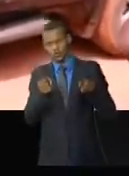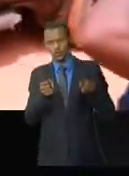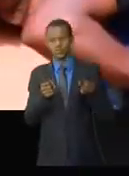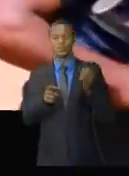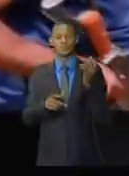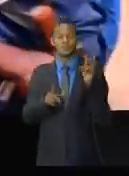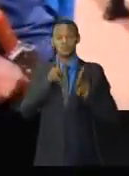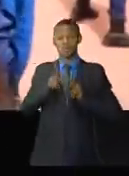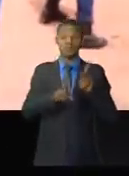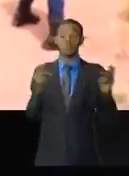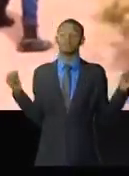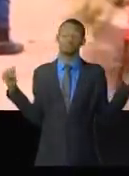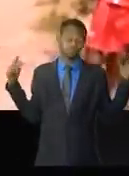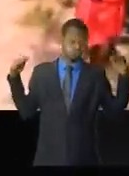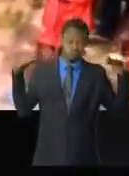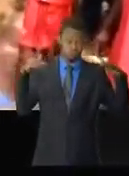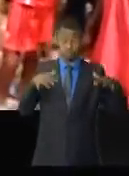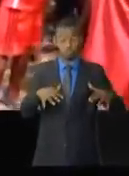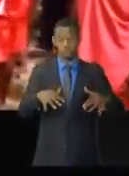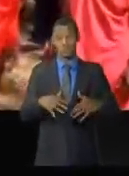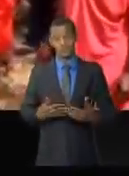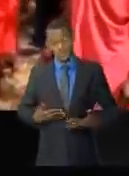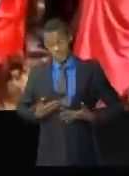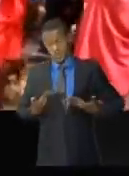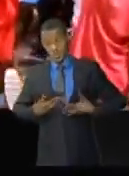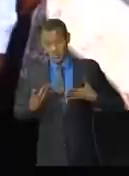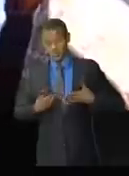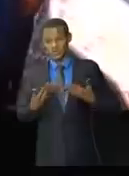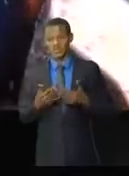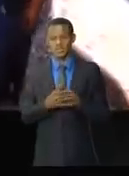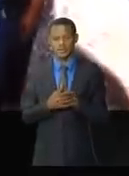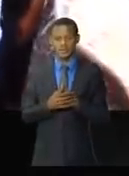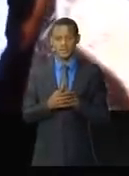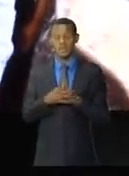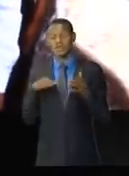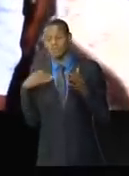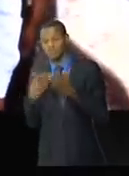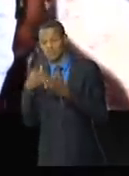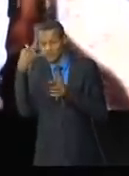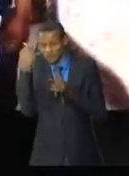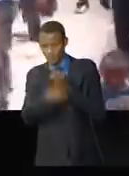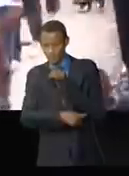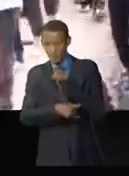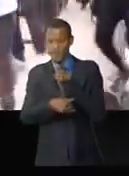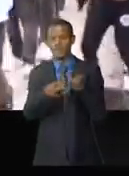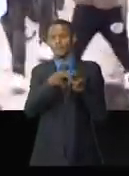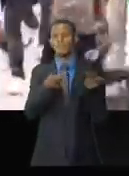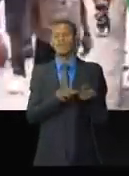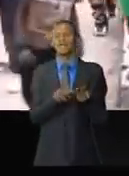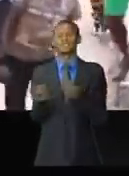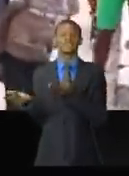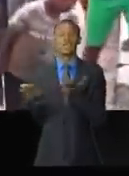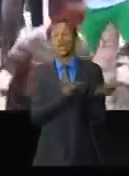en tête les nouveaux leaders fait le tour de la cité et s'achève à la place commerciale où une marée